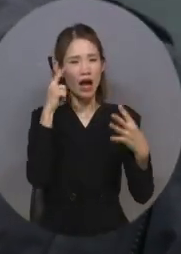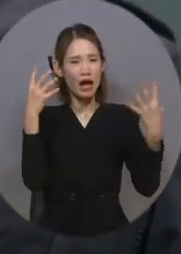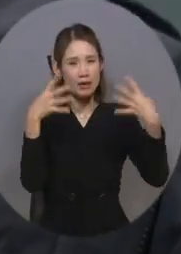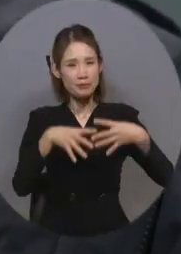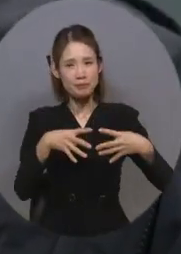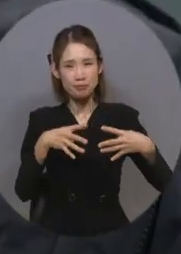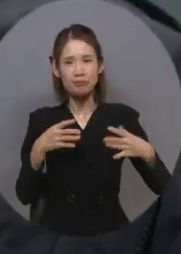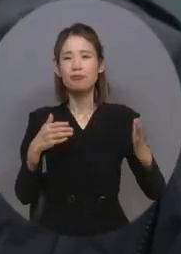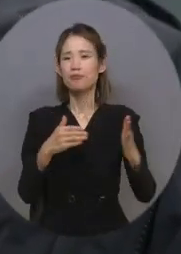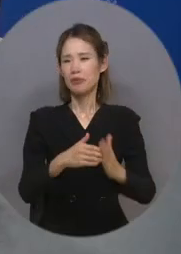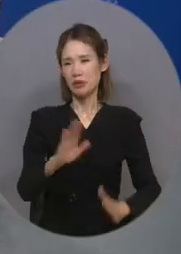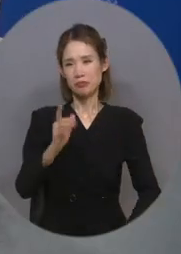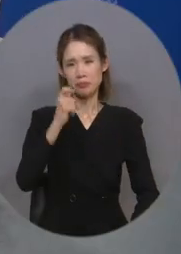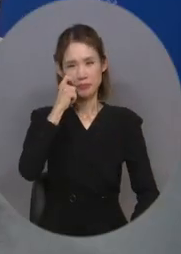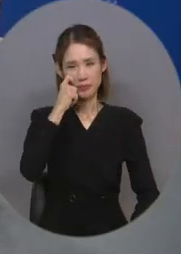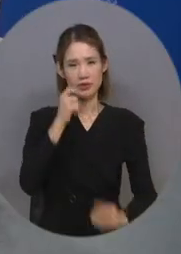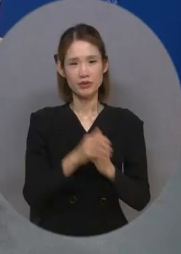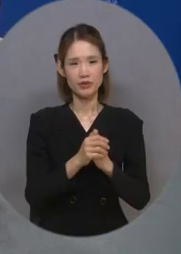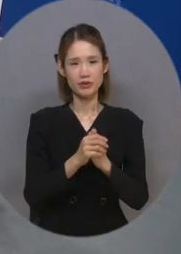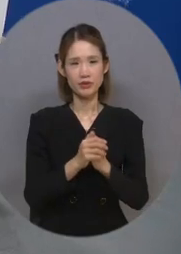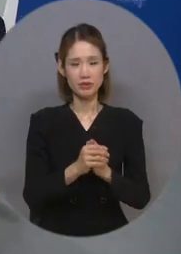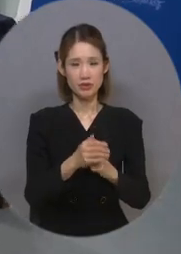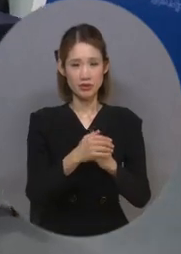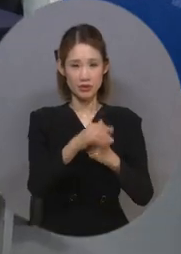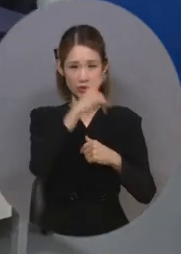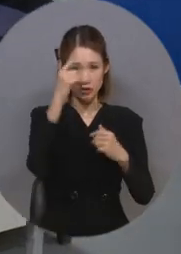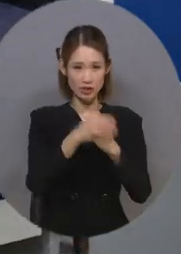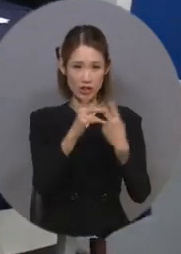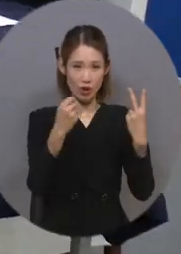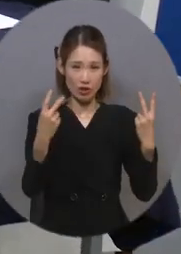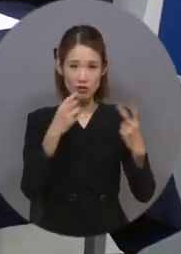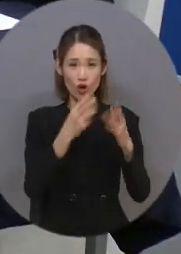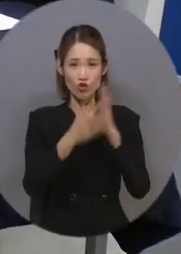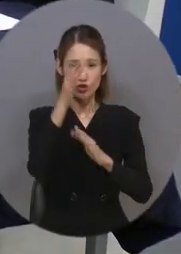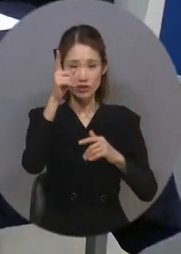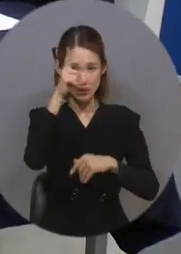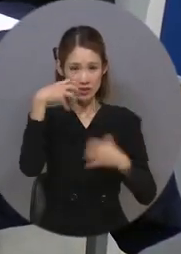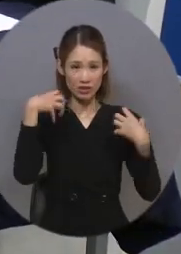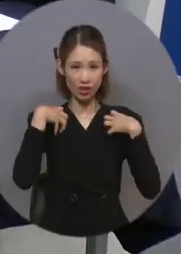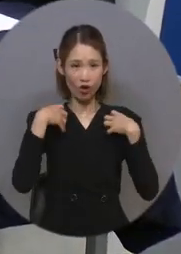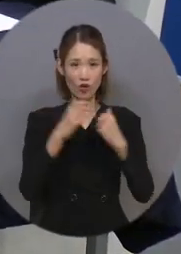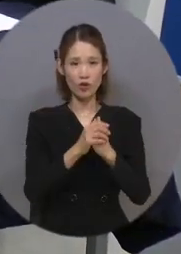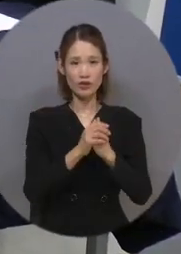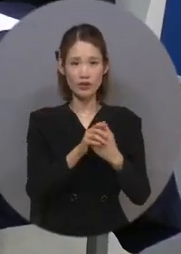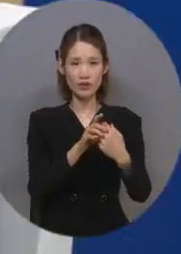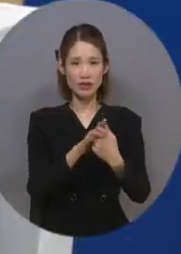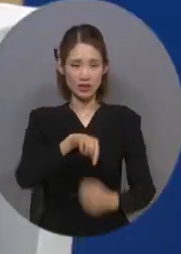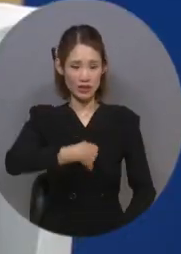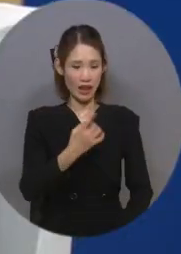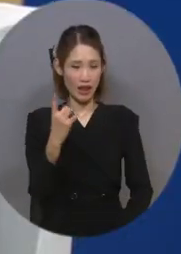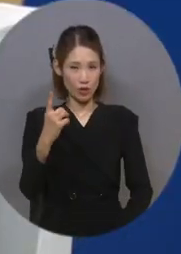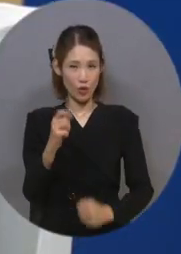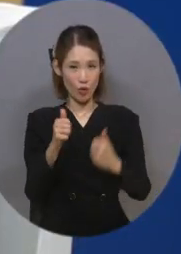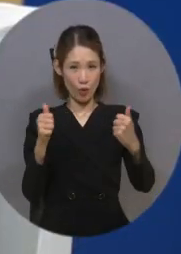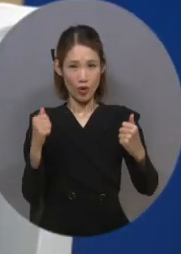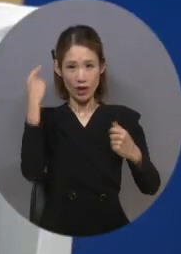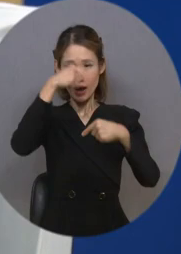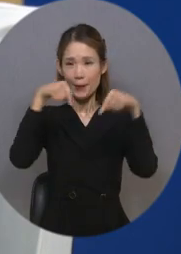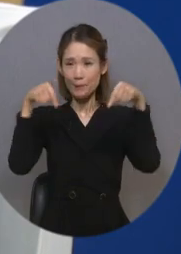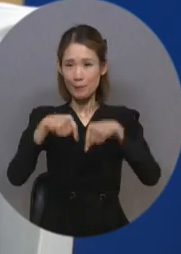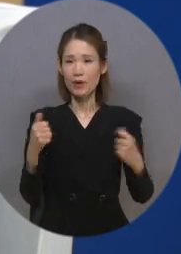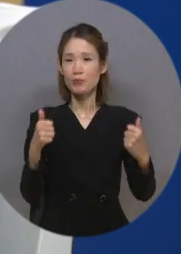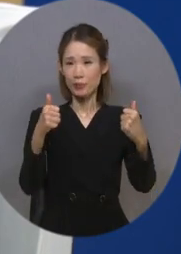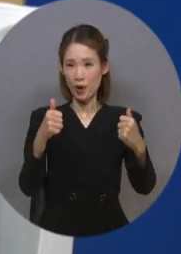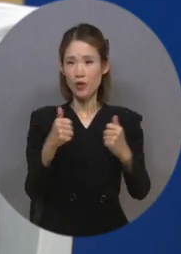못했습니다. 지난 2일 서울시청에서 전장현과 오 시장의 단독 공개 면담이 이뤄졌습니다.